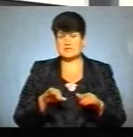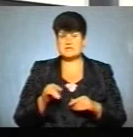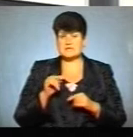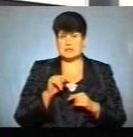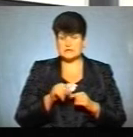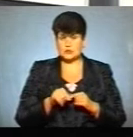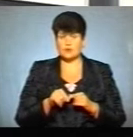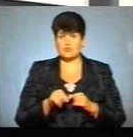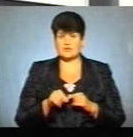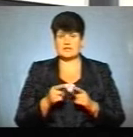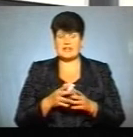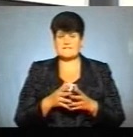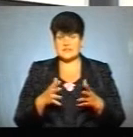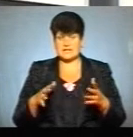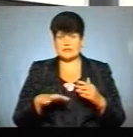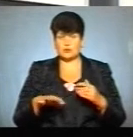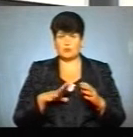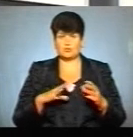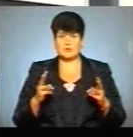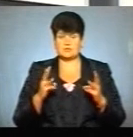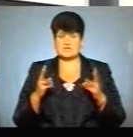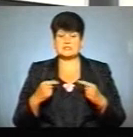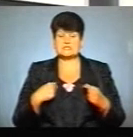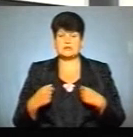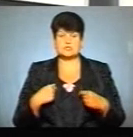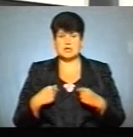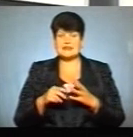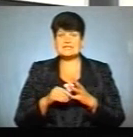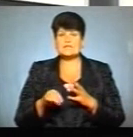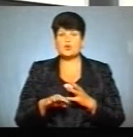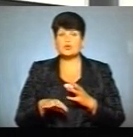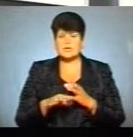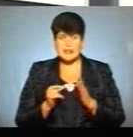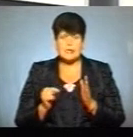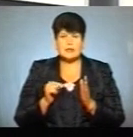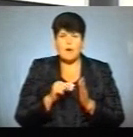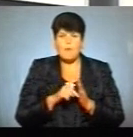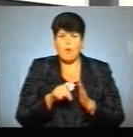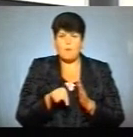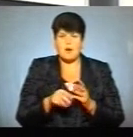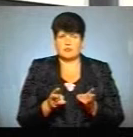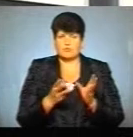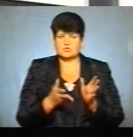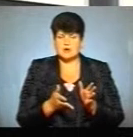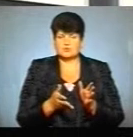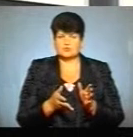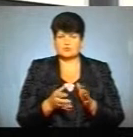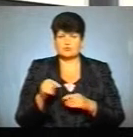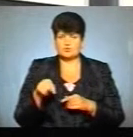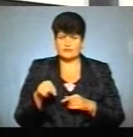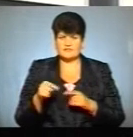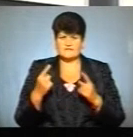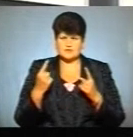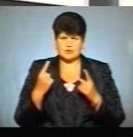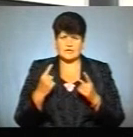на відкритій території сталася пожежа, дуже страждають ґрунти, які попали під зону впливу тієї пожежі, тому що від